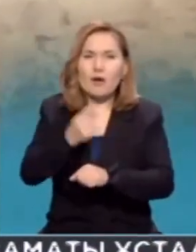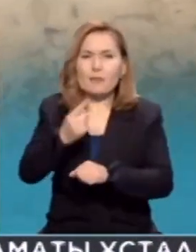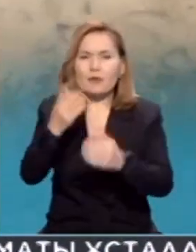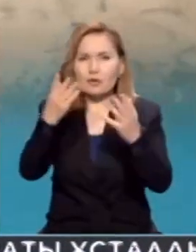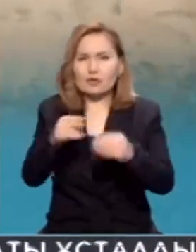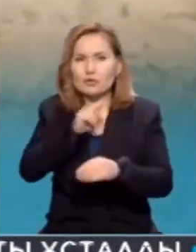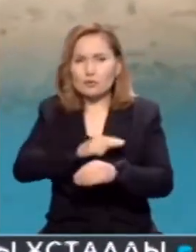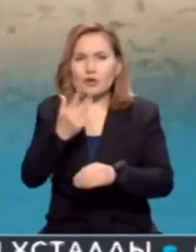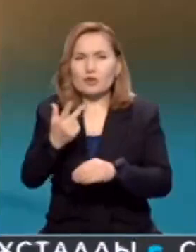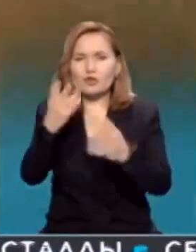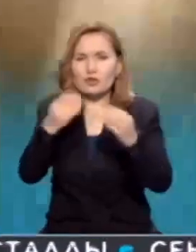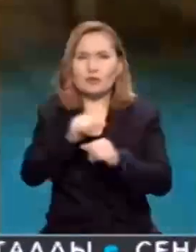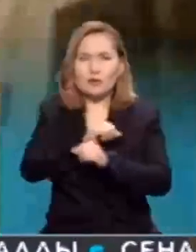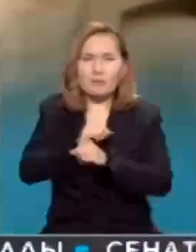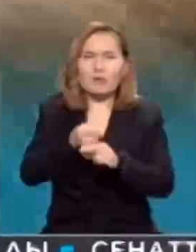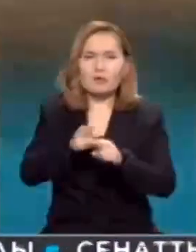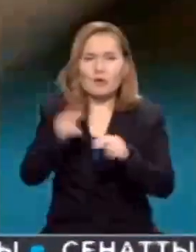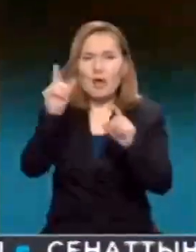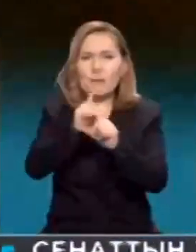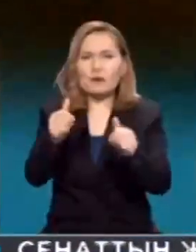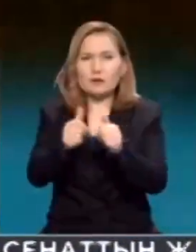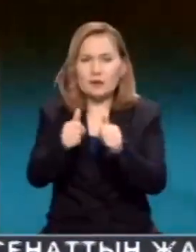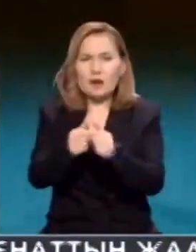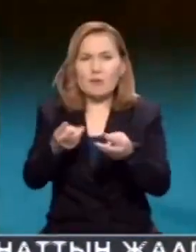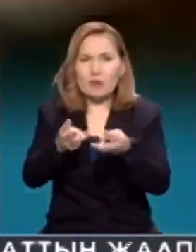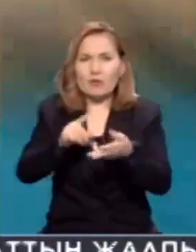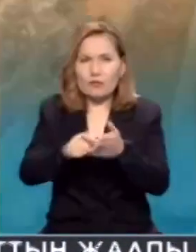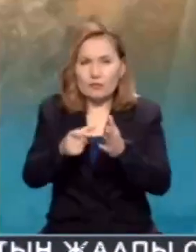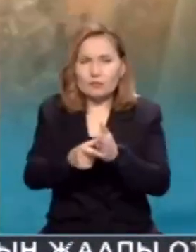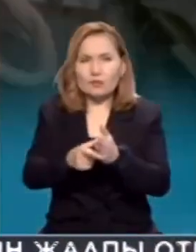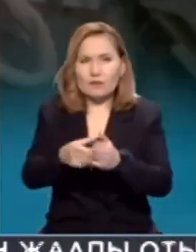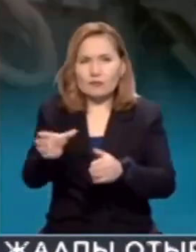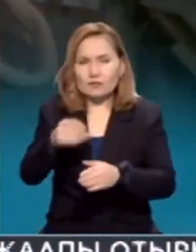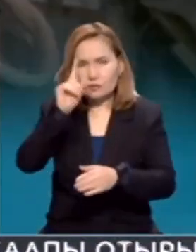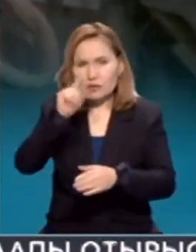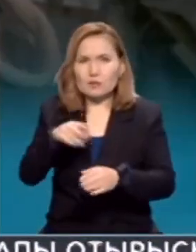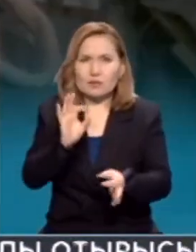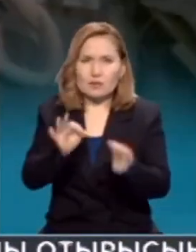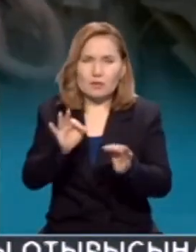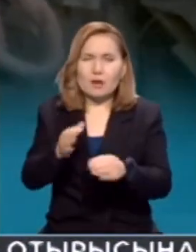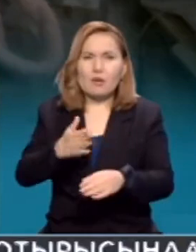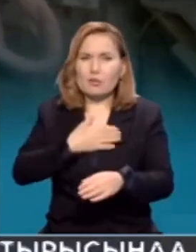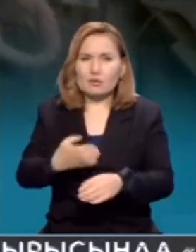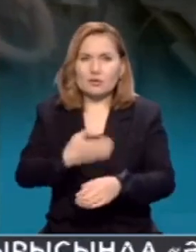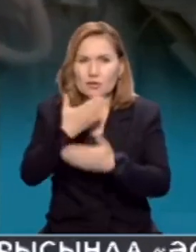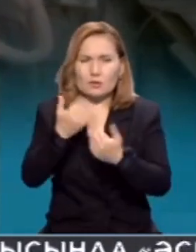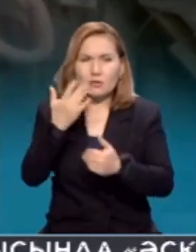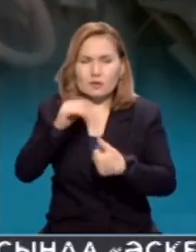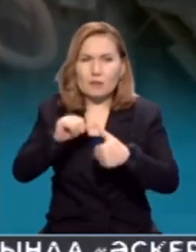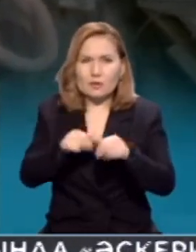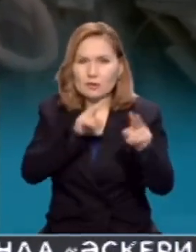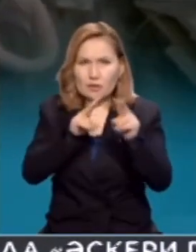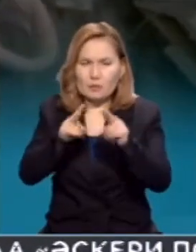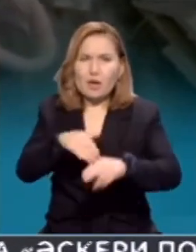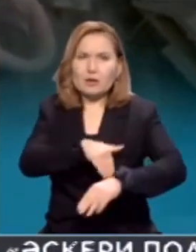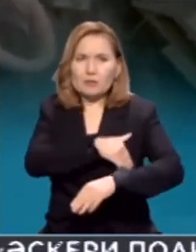демалады. Қазандықтың ғимаратқа жапсарлас тұрғаны ол үшін үйреншікті көрініс. Мен қорықпаймын, потому что мен постоянно мында,